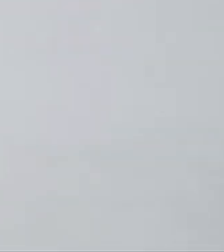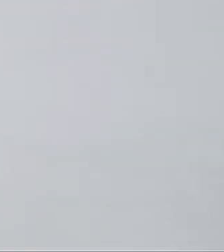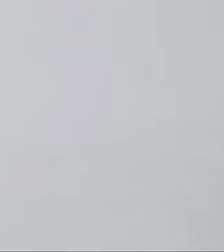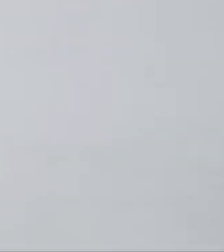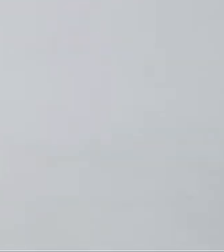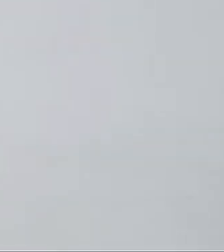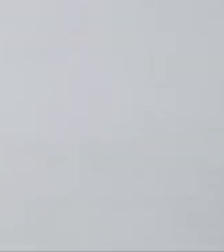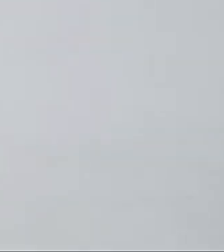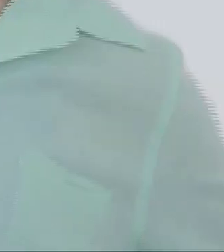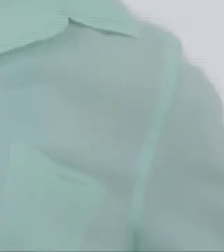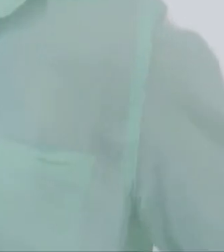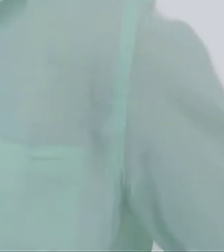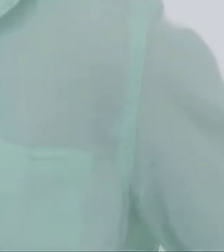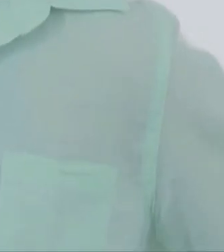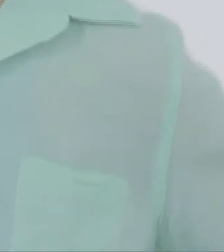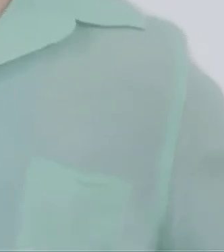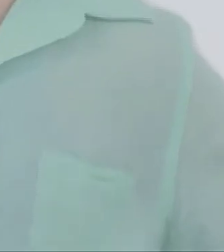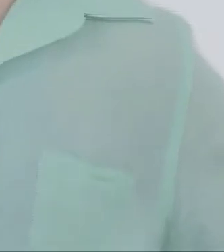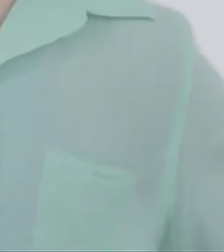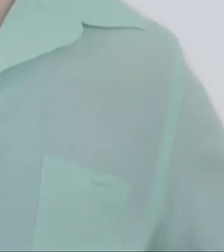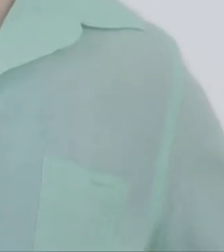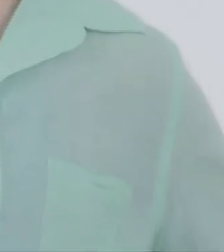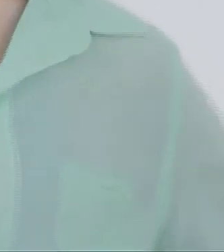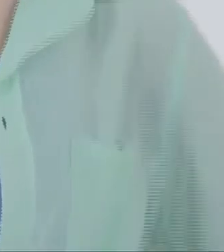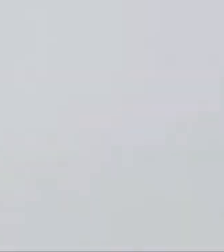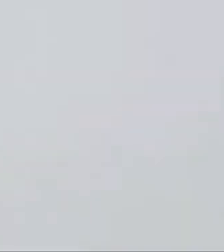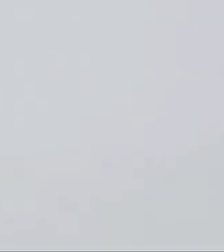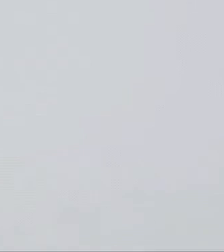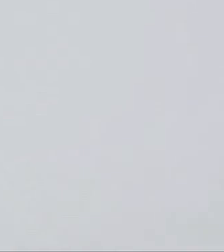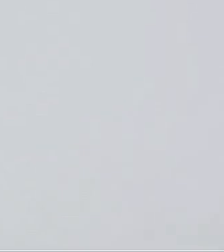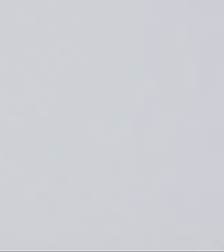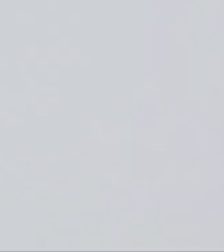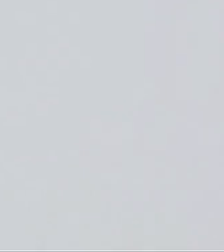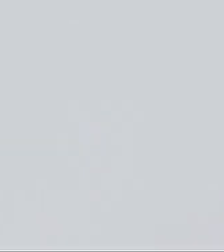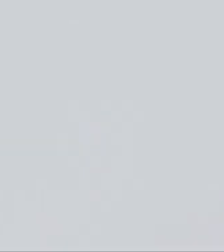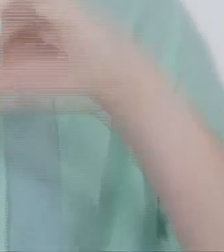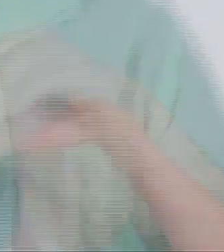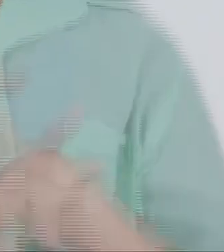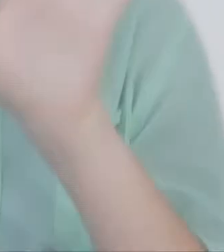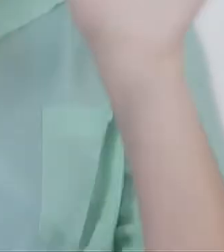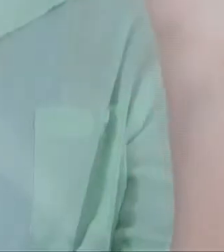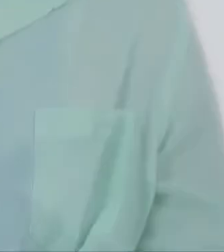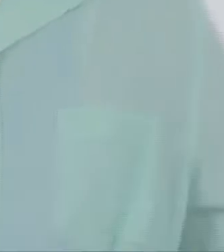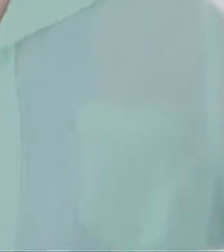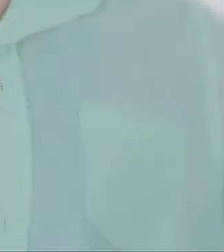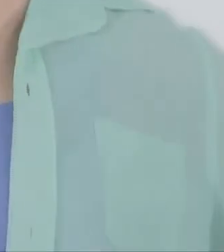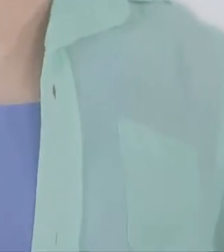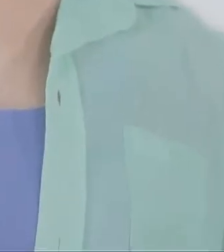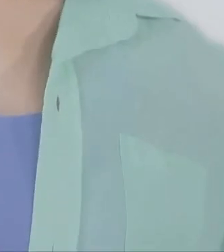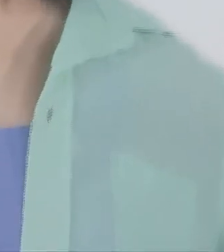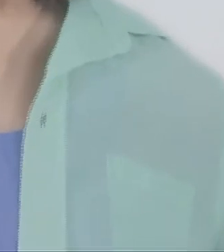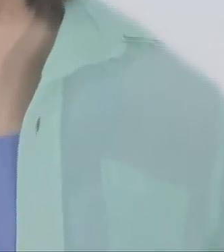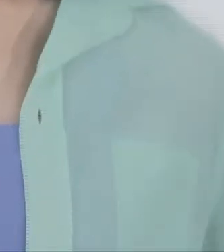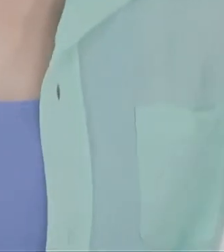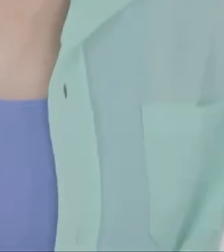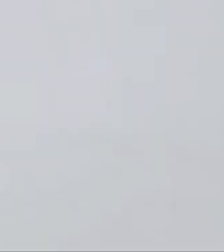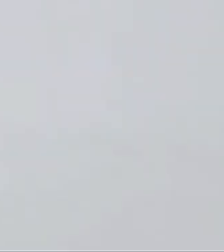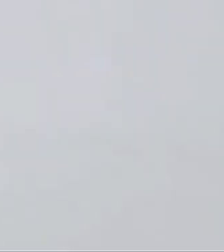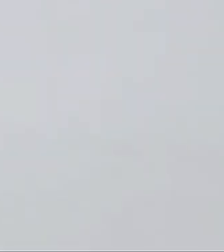dua sejoli mencinta Cinta Bersemi saat hanteu